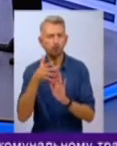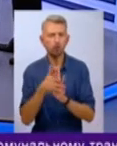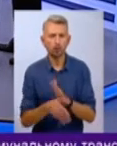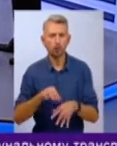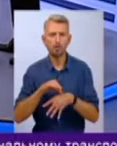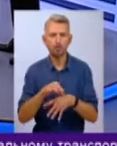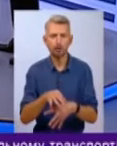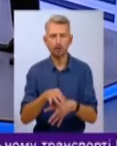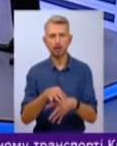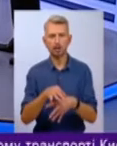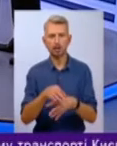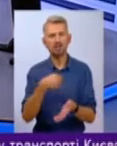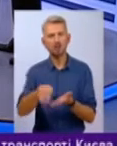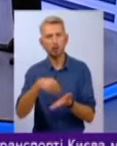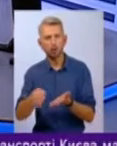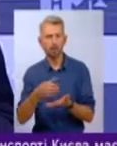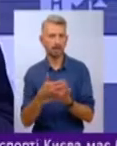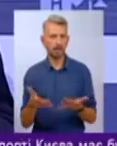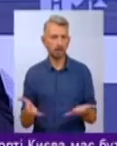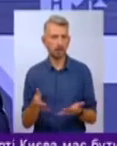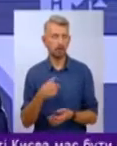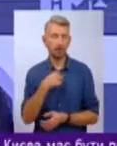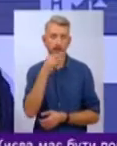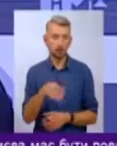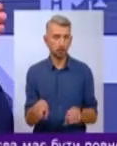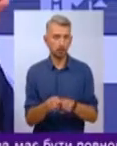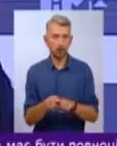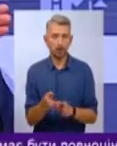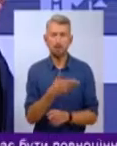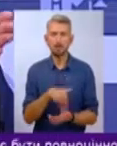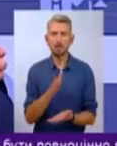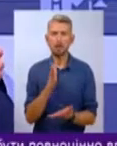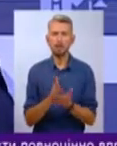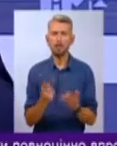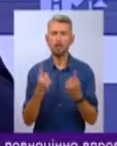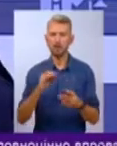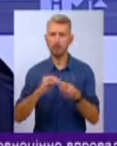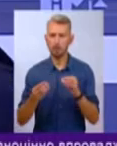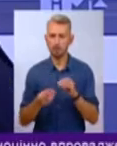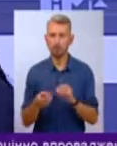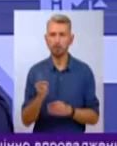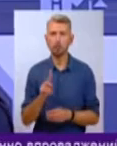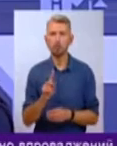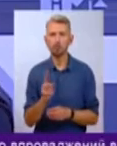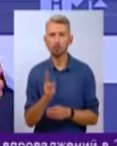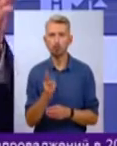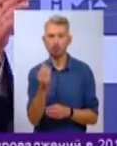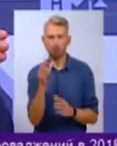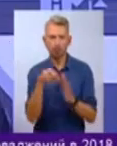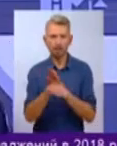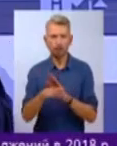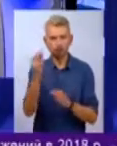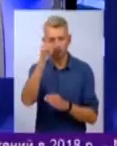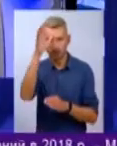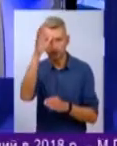проводити відповідні закупки і так далі. Бо я скажу таку річ, ми маємо великі проблеми того, що не інвестується освіта і так